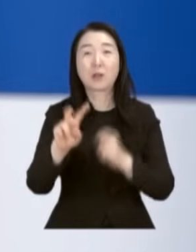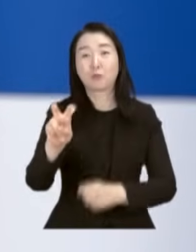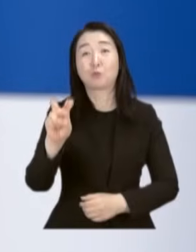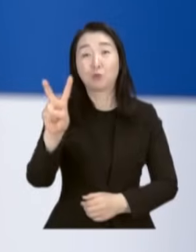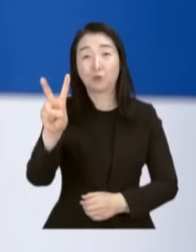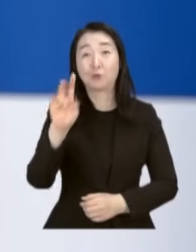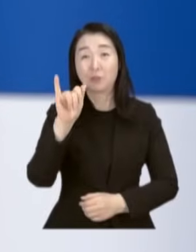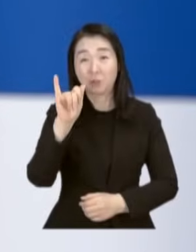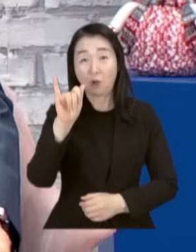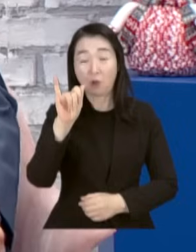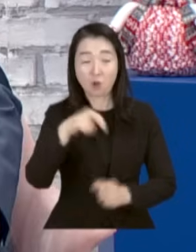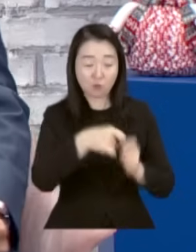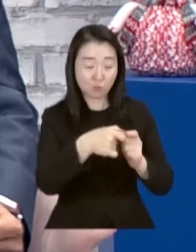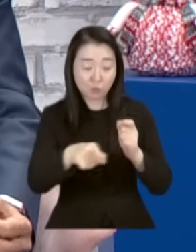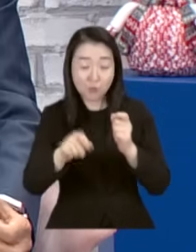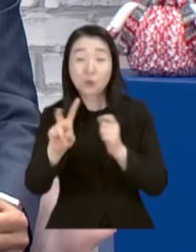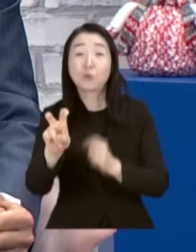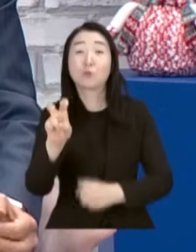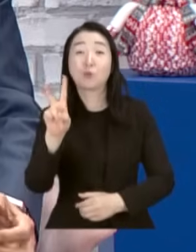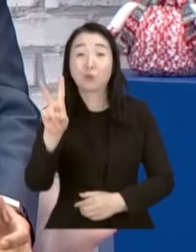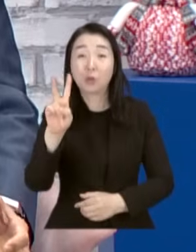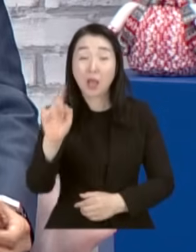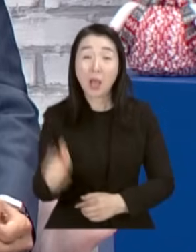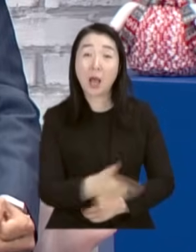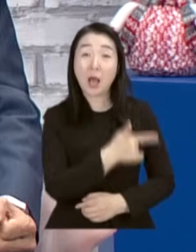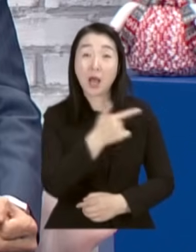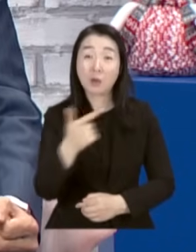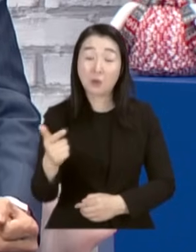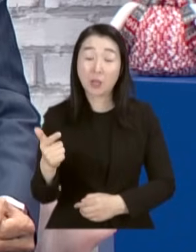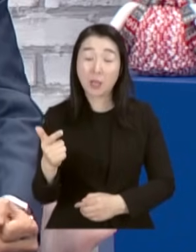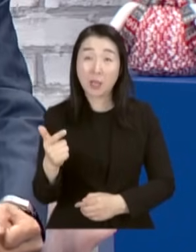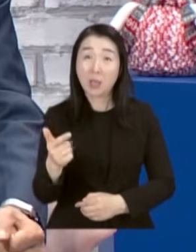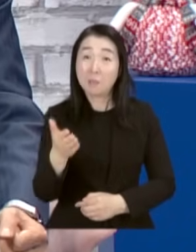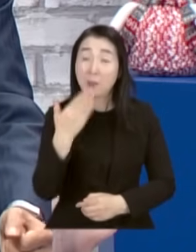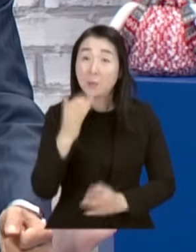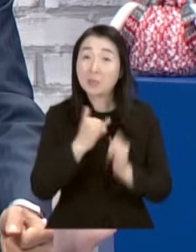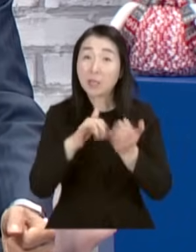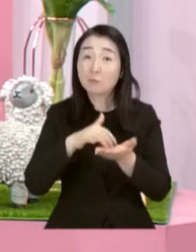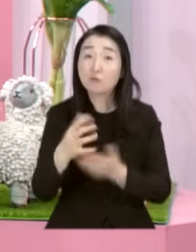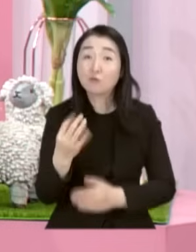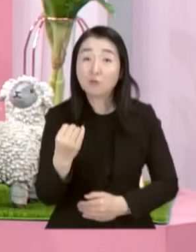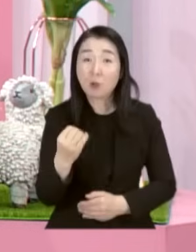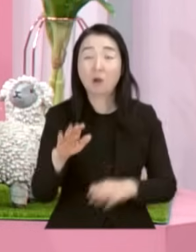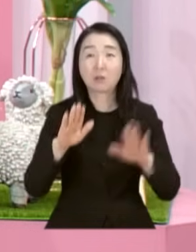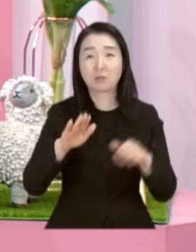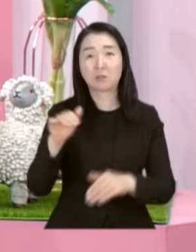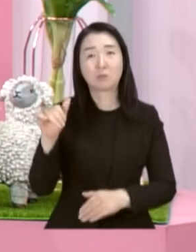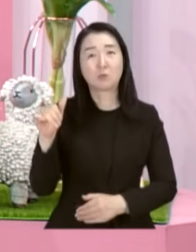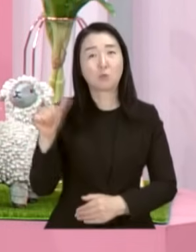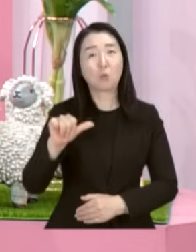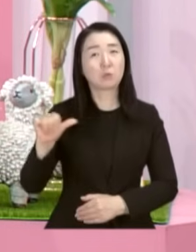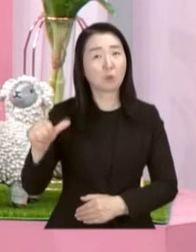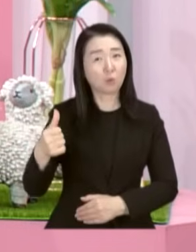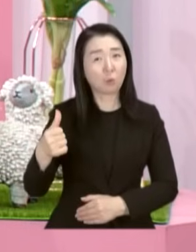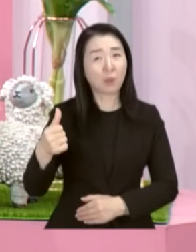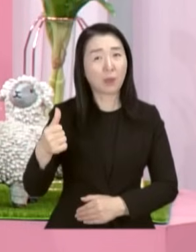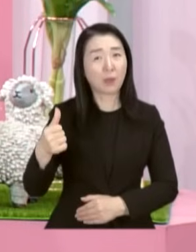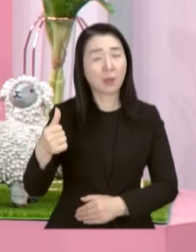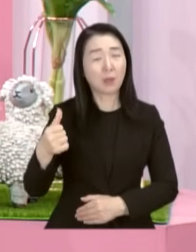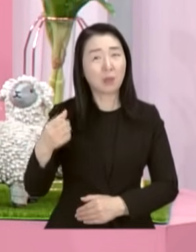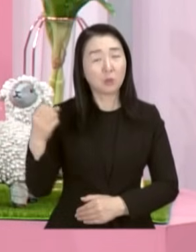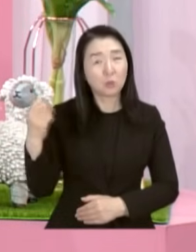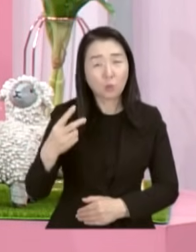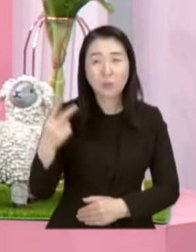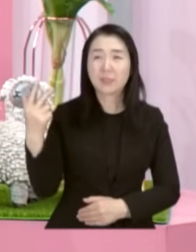22개 분원에서. 네. 그럼 그 22개 분원에서 네. 하루에 몇 분이 식사를 하시게 되는 거예요? 지금 최하 5,500에서 많을